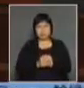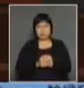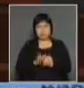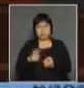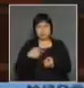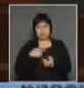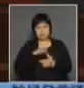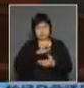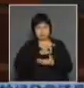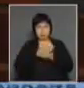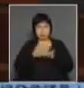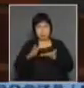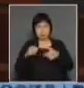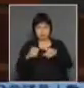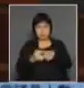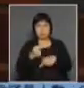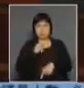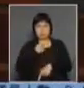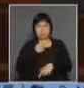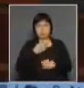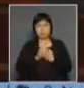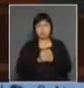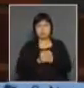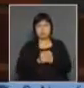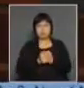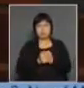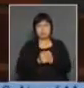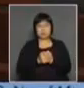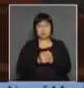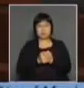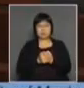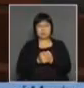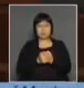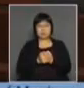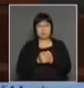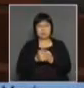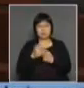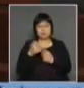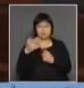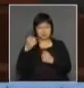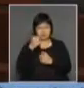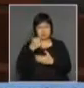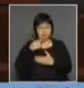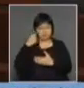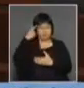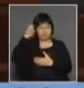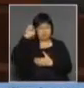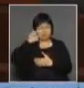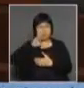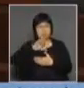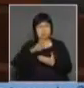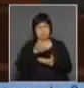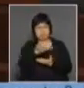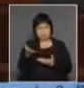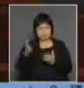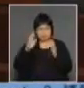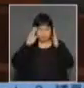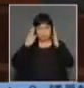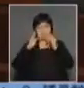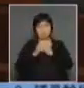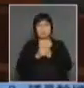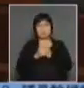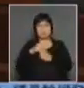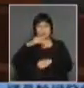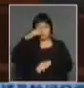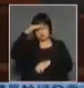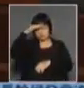道。咁就主席，我想提出一點，仲要請各位留意嘅咧，其實警方喺旺